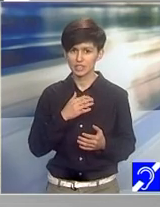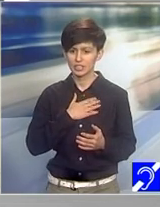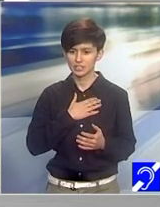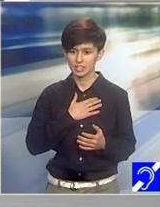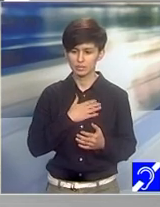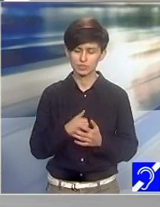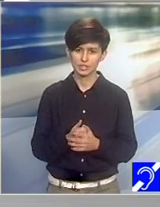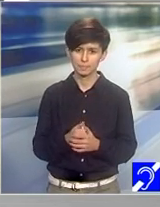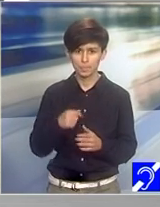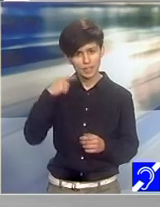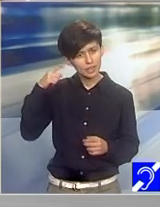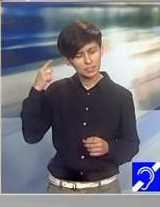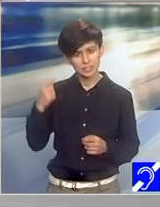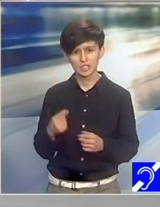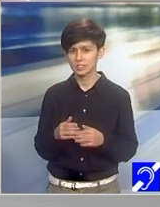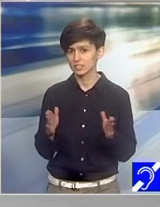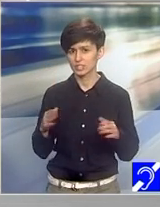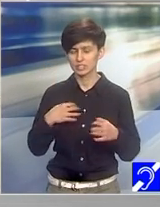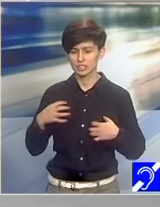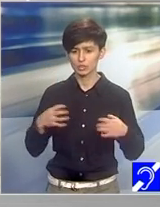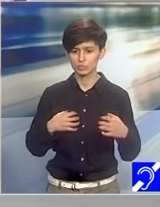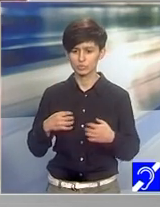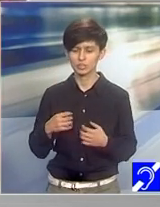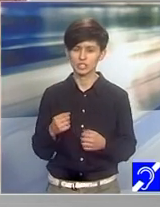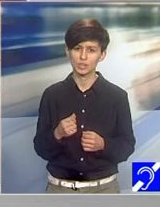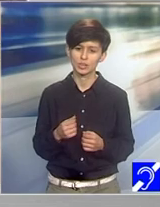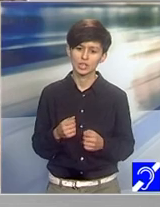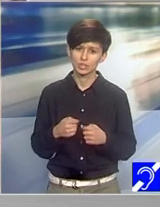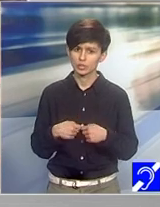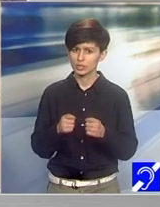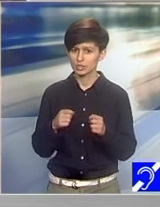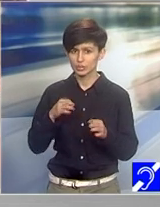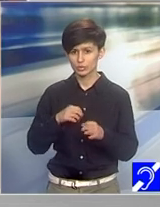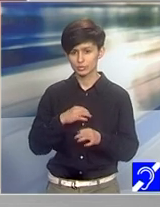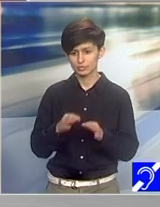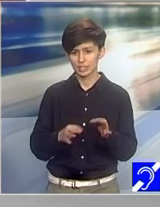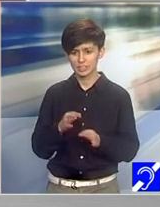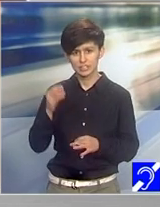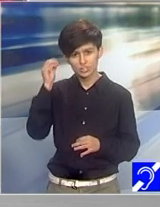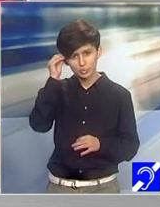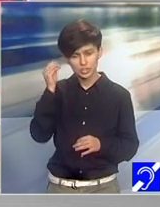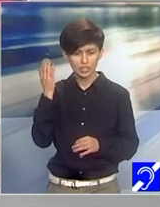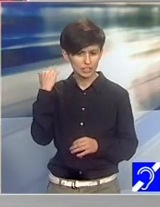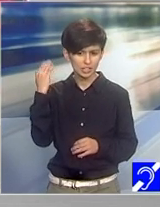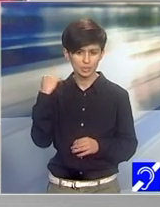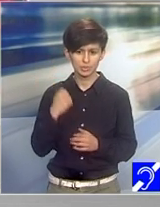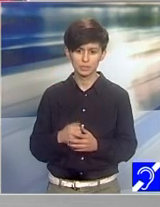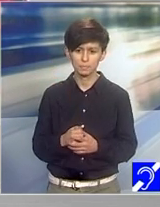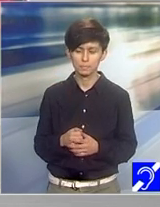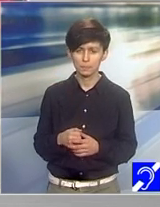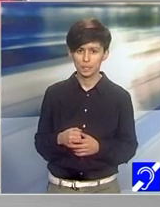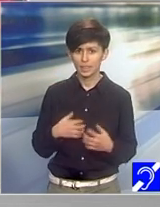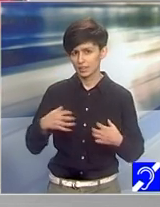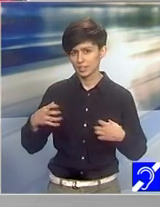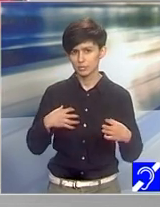A visat de ani buni să-și deschidă un muzeu, dar nu unul oarecare, ci cu tot cu obiceiurile din trecut. Muzeul eu țin